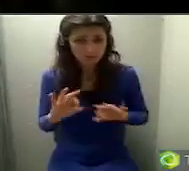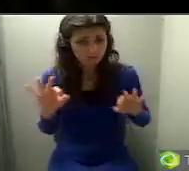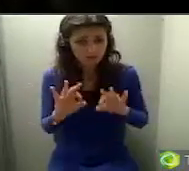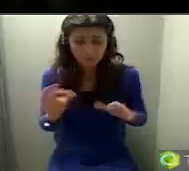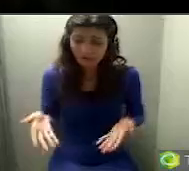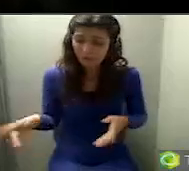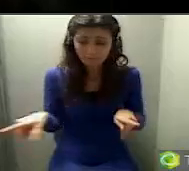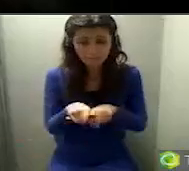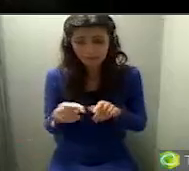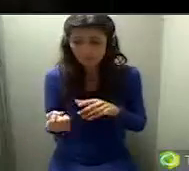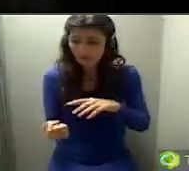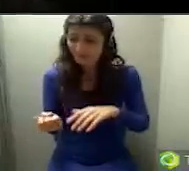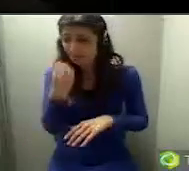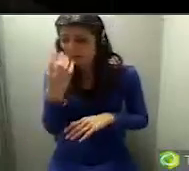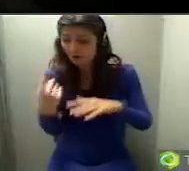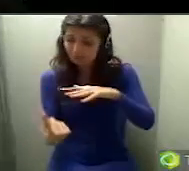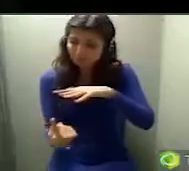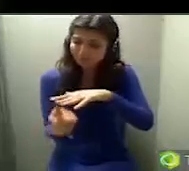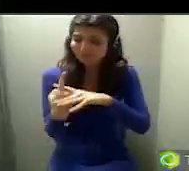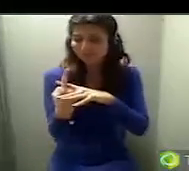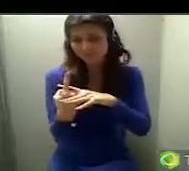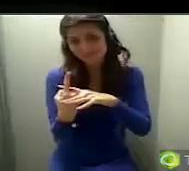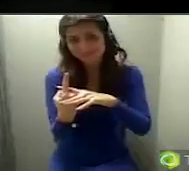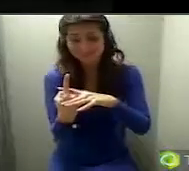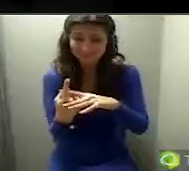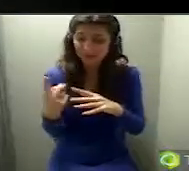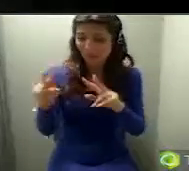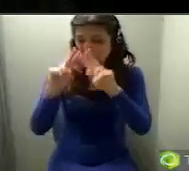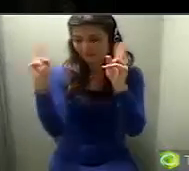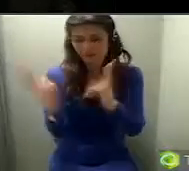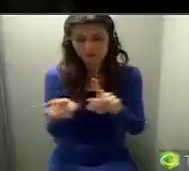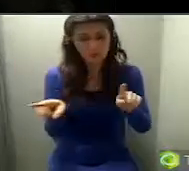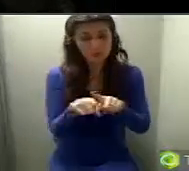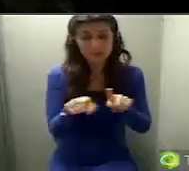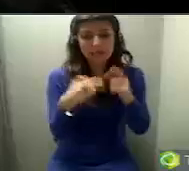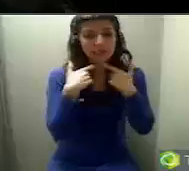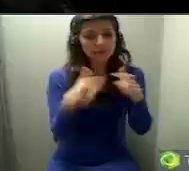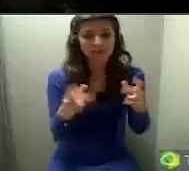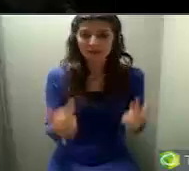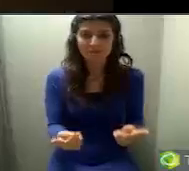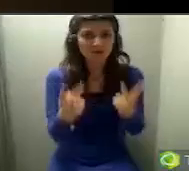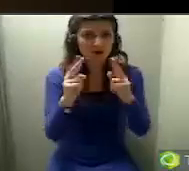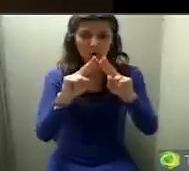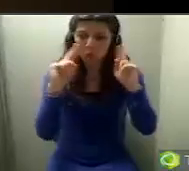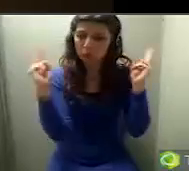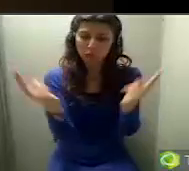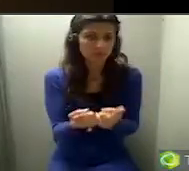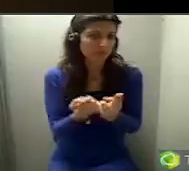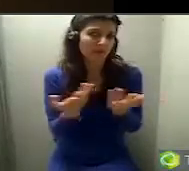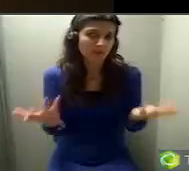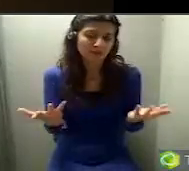l'accessibilité est une valeur universelle. Voilà, en tout cas, toutes mes félicitations et ce trophée vous